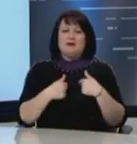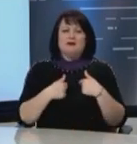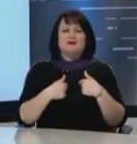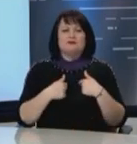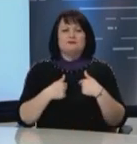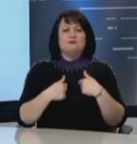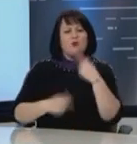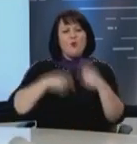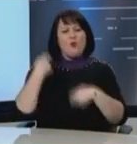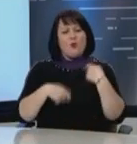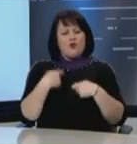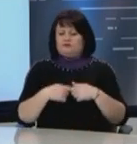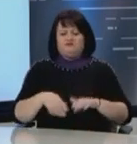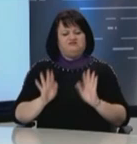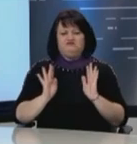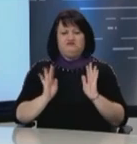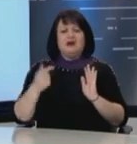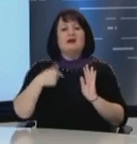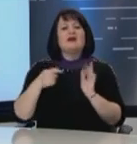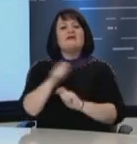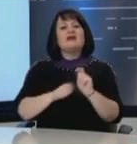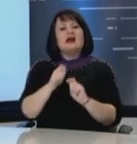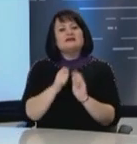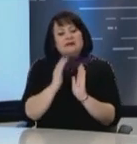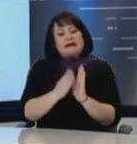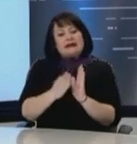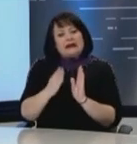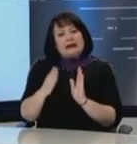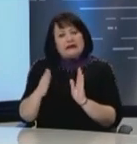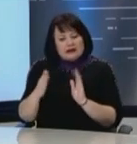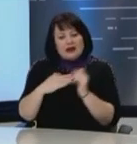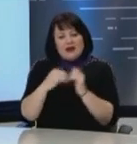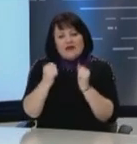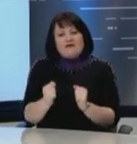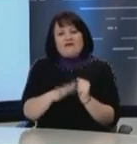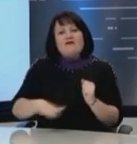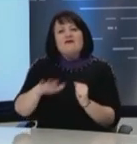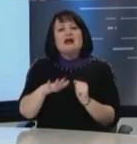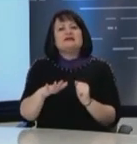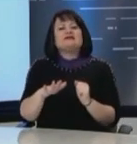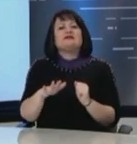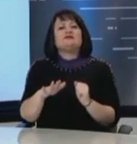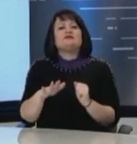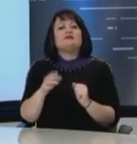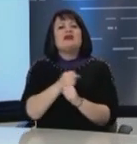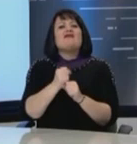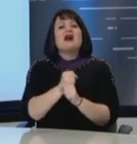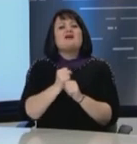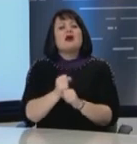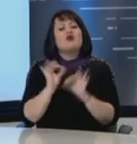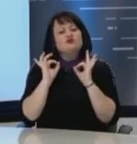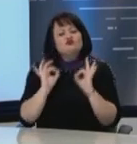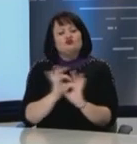κόντρα στις αντιδράσεις, εμείς δημιουργήσαμε μεθοδικά και επίμονα τις βάσεις ενός υγιούς πλαισίου για το φάρμακο στην